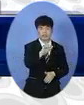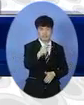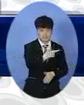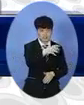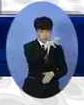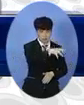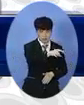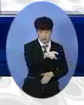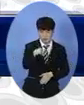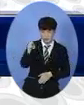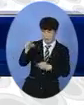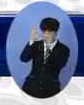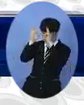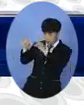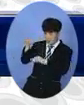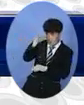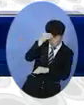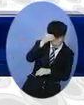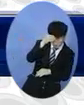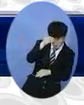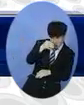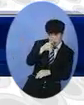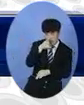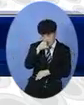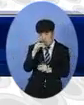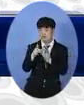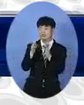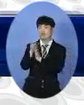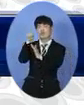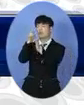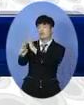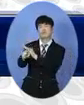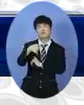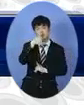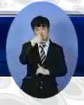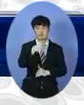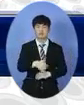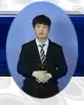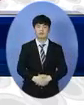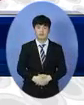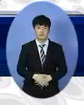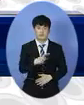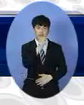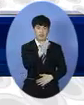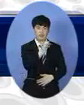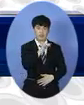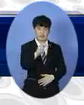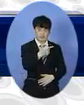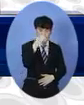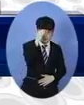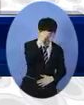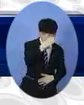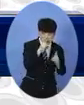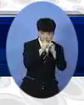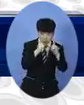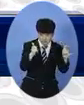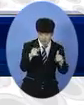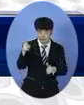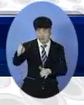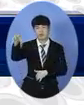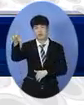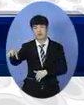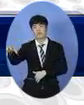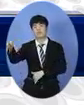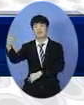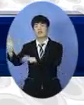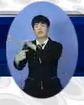용인시 주민자치연합회에서 안심마을 시범 운영 현황 파악을 위해 원성 일동을 방문했다는 소식입니다. 주민자치